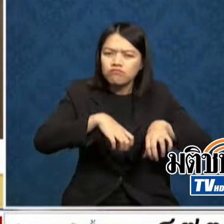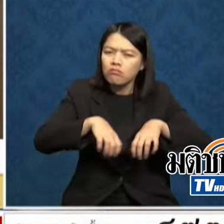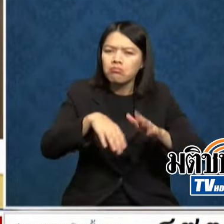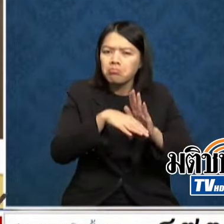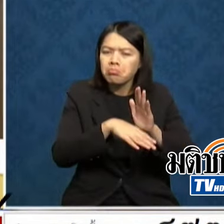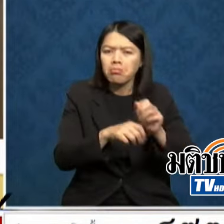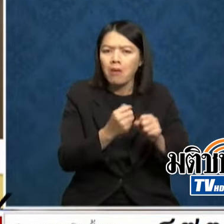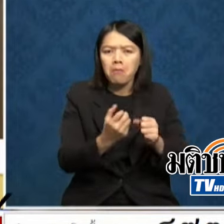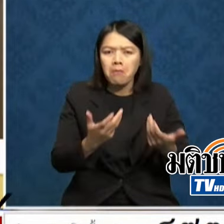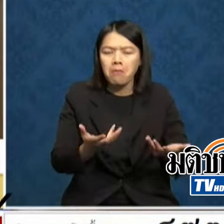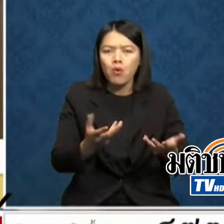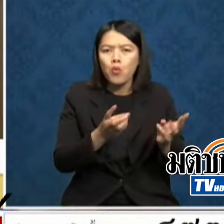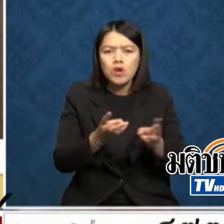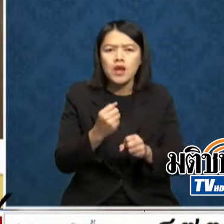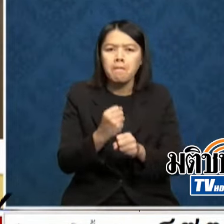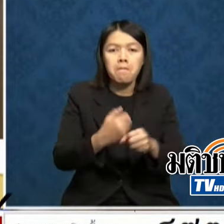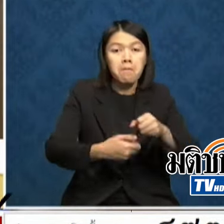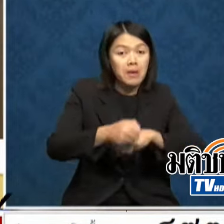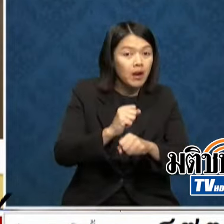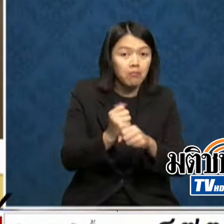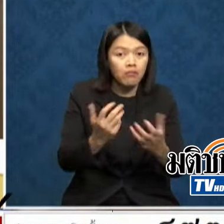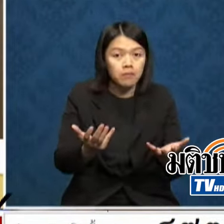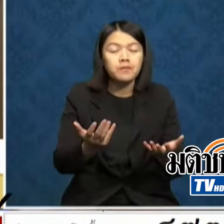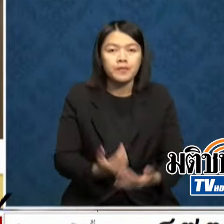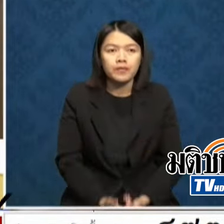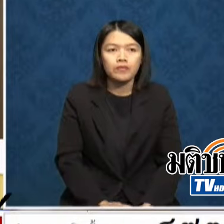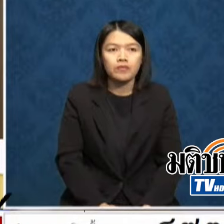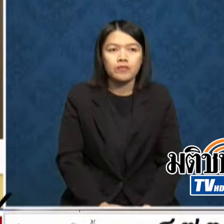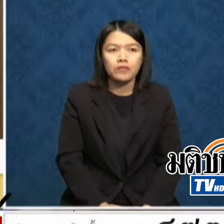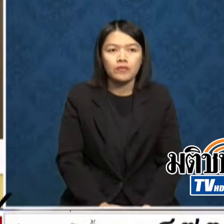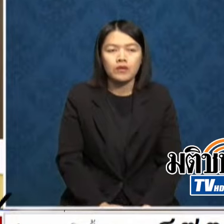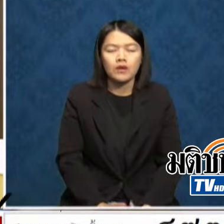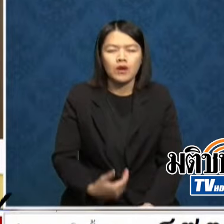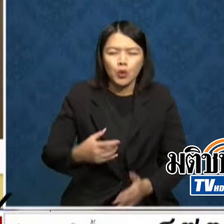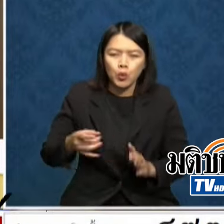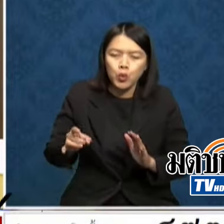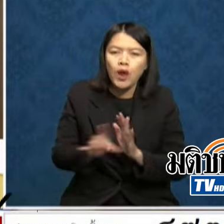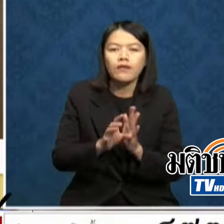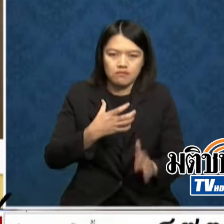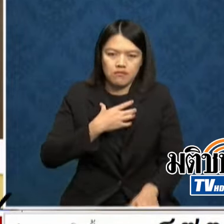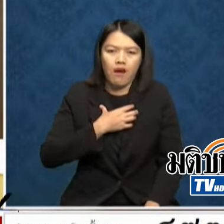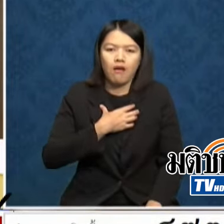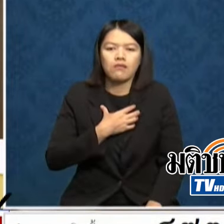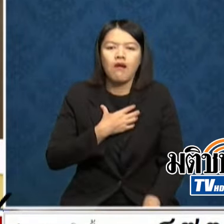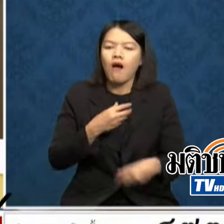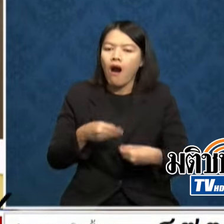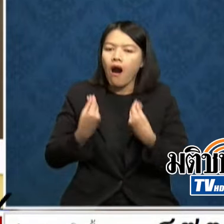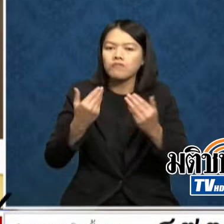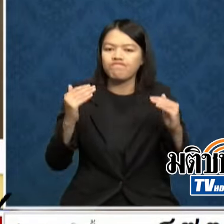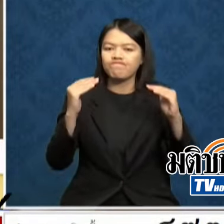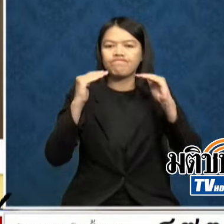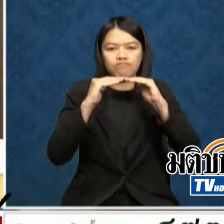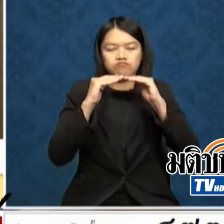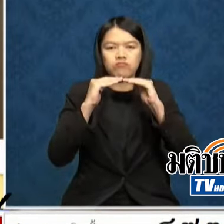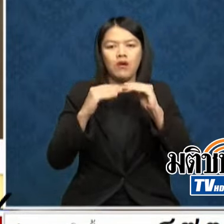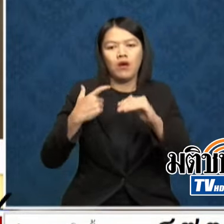องนี้เนี่ยเป็นแนวทางปฏิบัติเนี่ยจะเป็นยังไงครับเพื่อผลสุดท้ายก็คือเราต้องการให้การอำนวยความยุติธรรมผ่าน